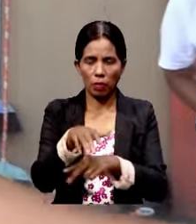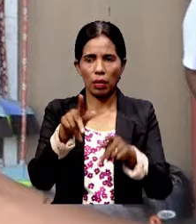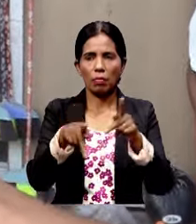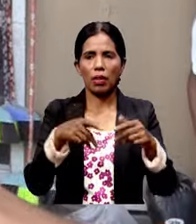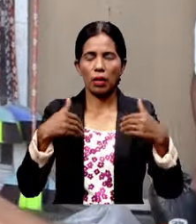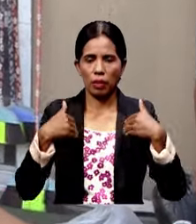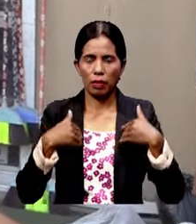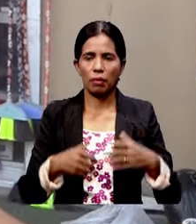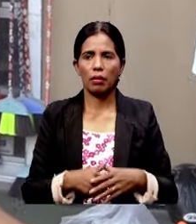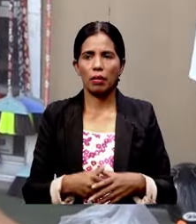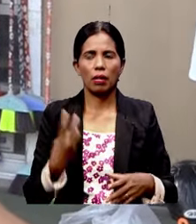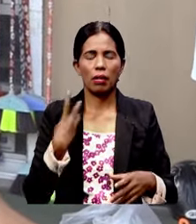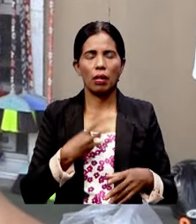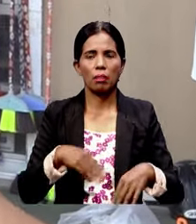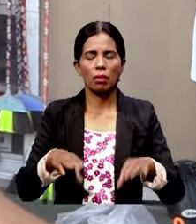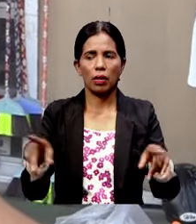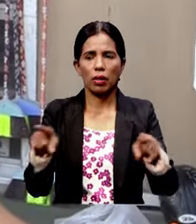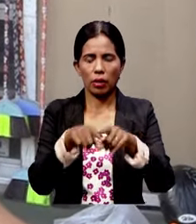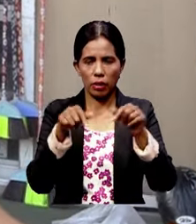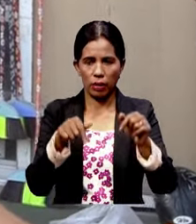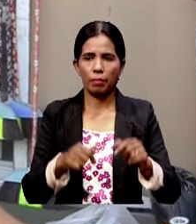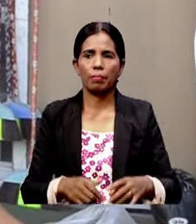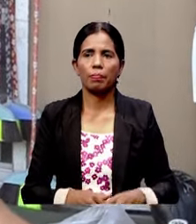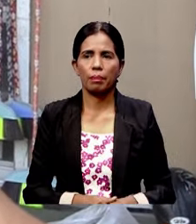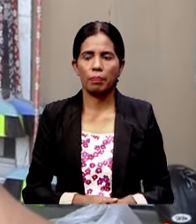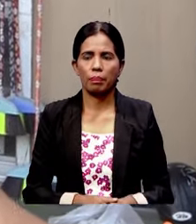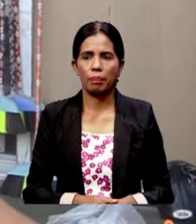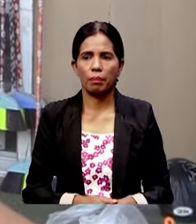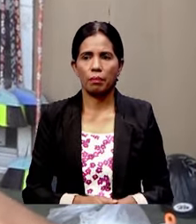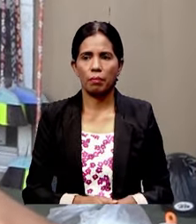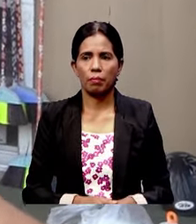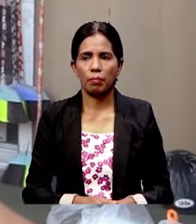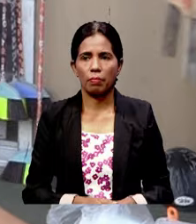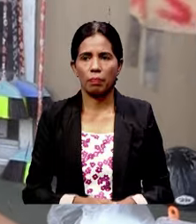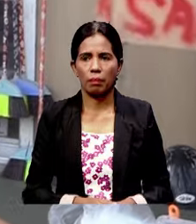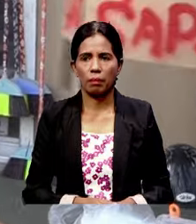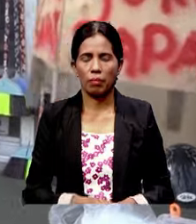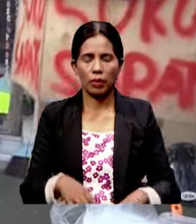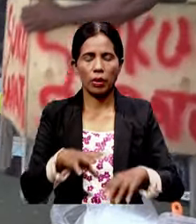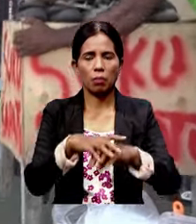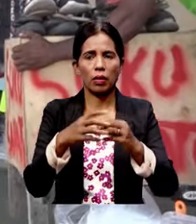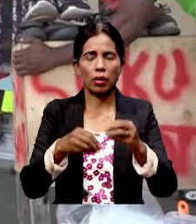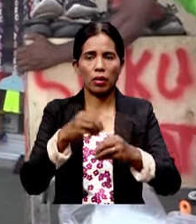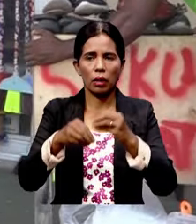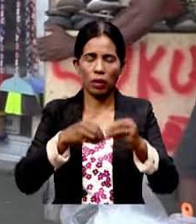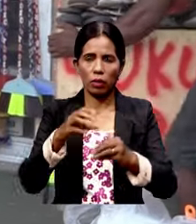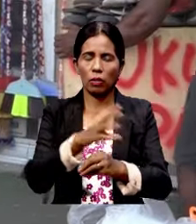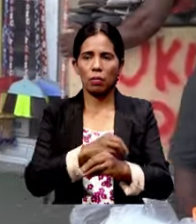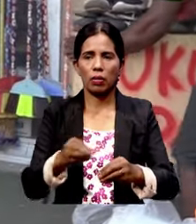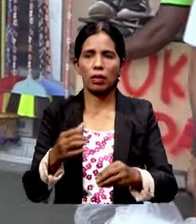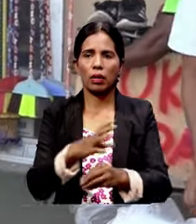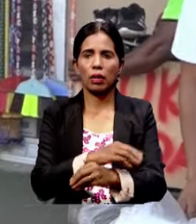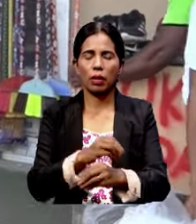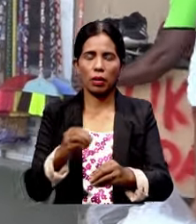bai mene, ambias pam sa nede. Mana pam tate? Katupa, kinor,